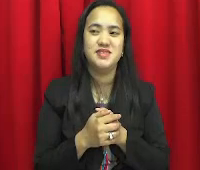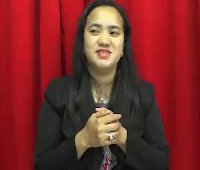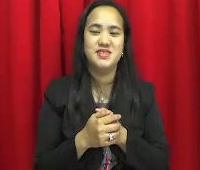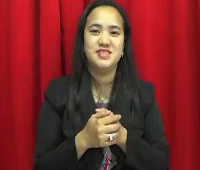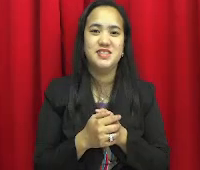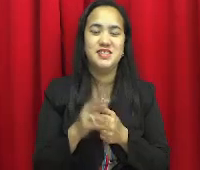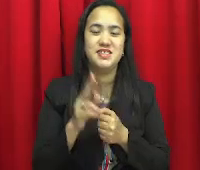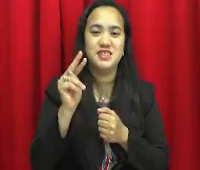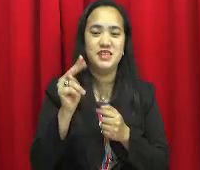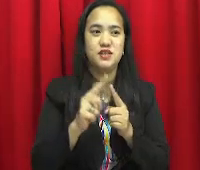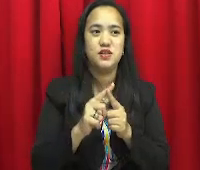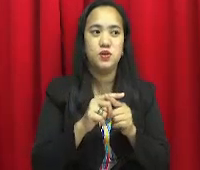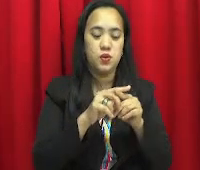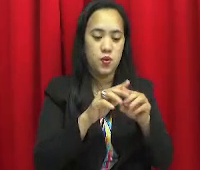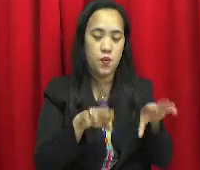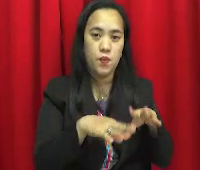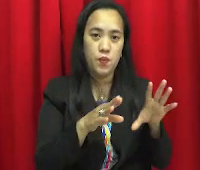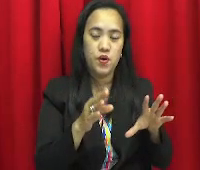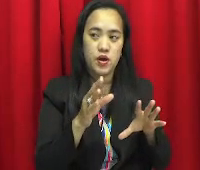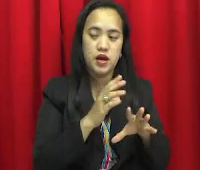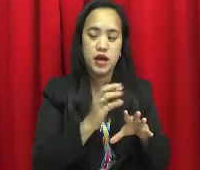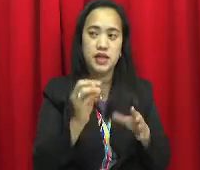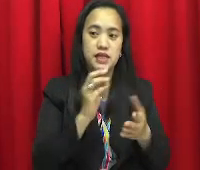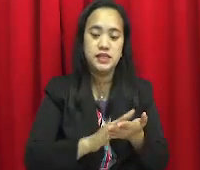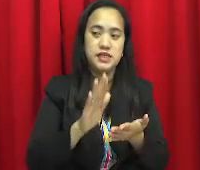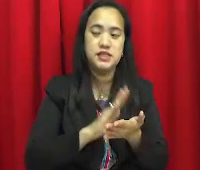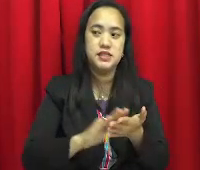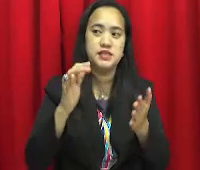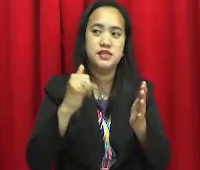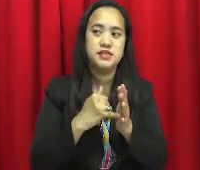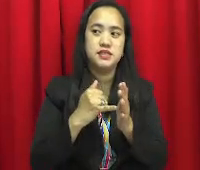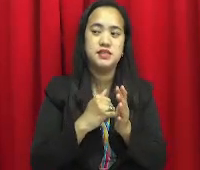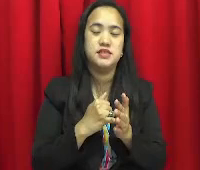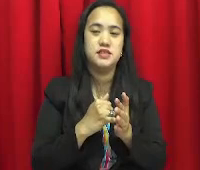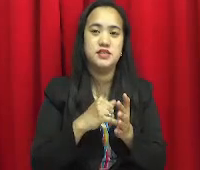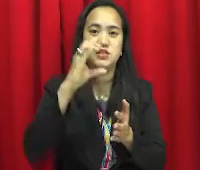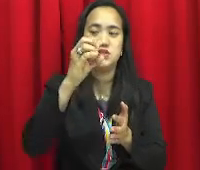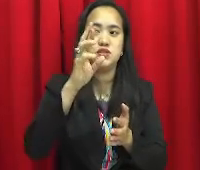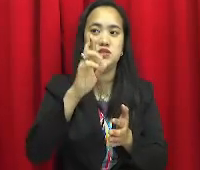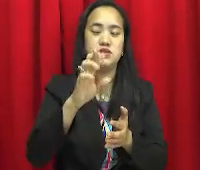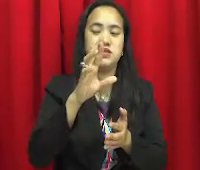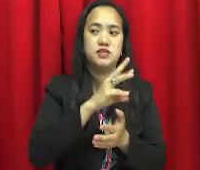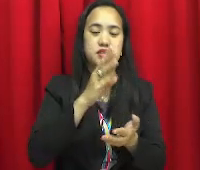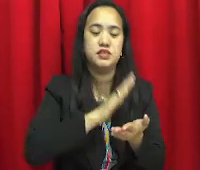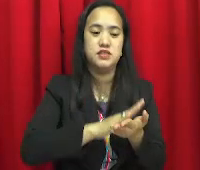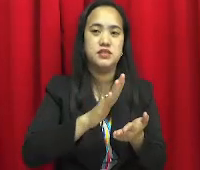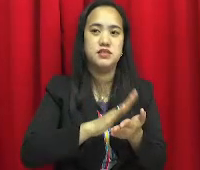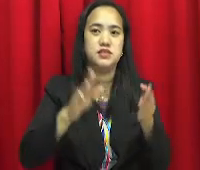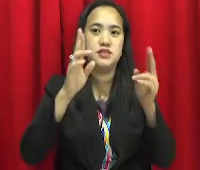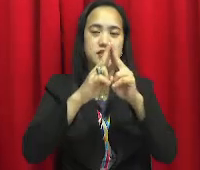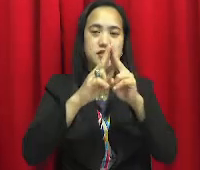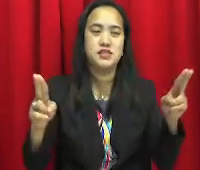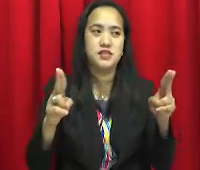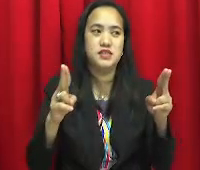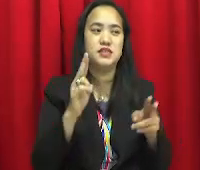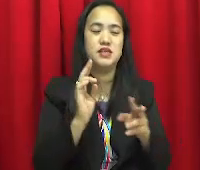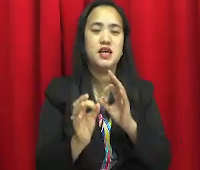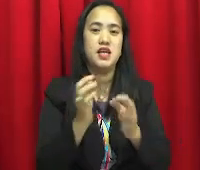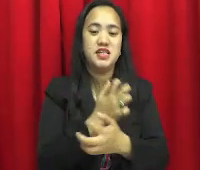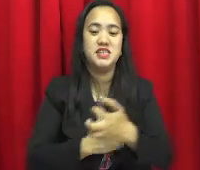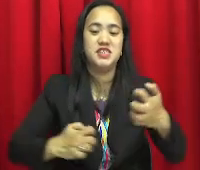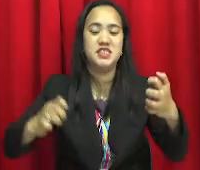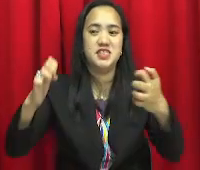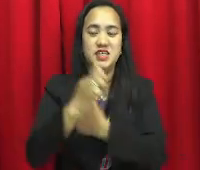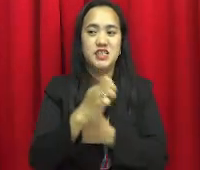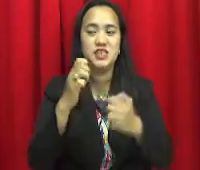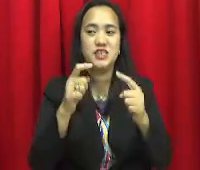maglinis ng CR, maglinis ng bahay. Mas gusto pa daw niya, maglilinis na lang ako ng bahay tsaka CR kaysa mag-aral. Kaysa kasi